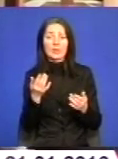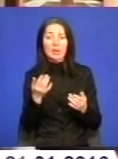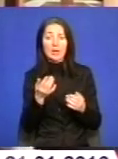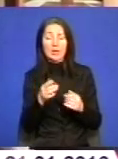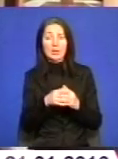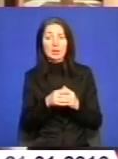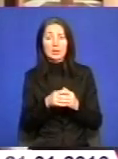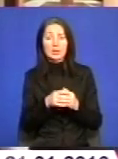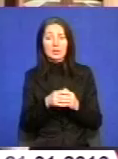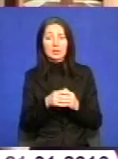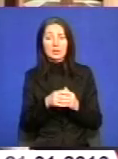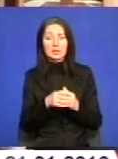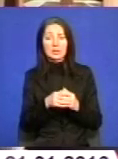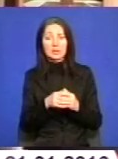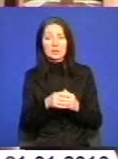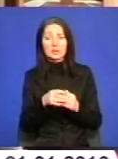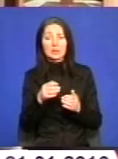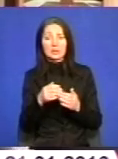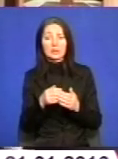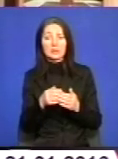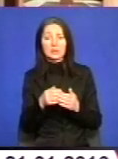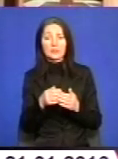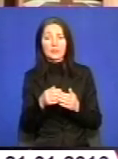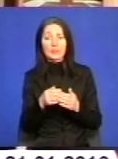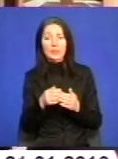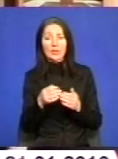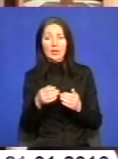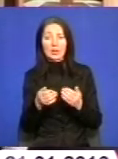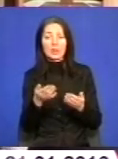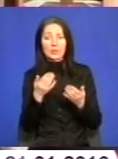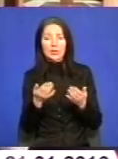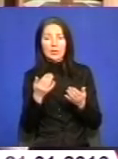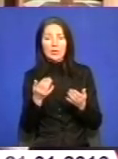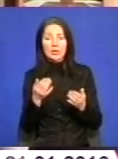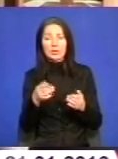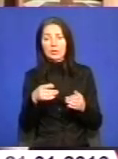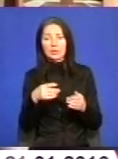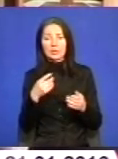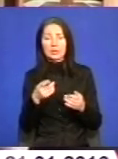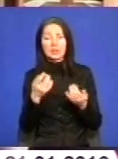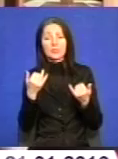вкинувши там якісь будь-які питання, що